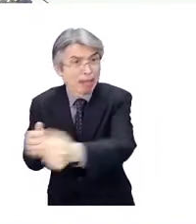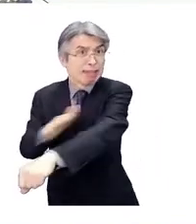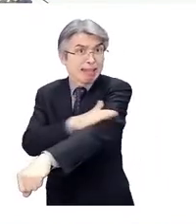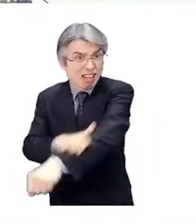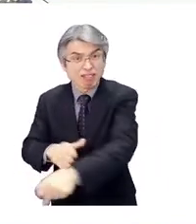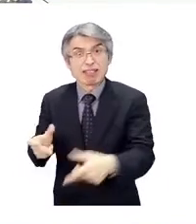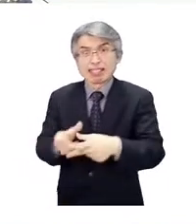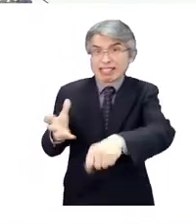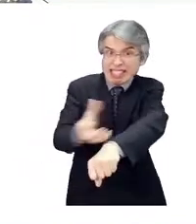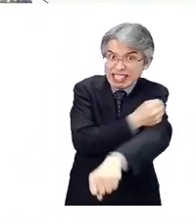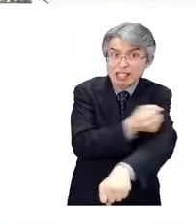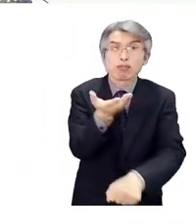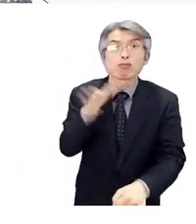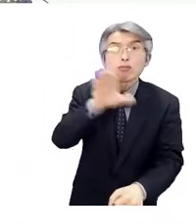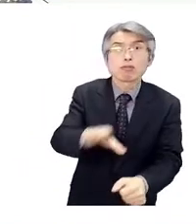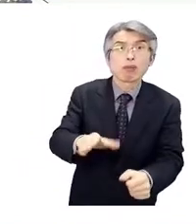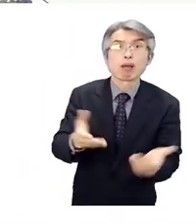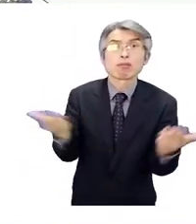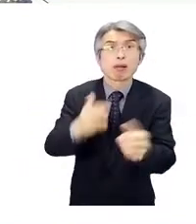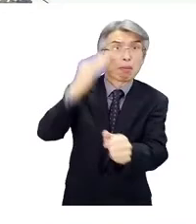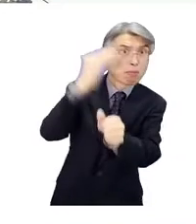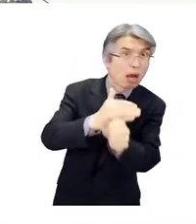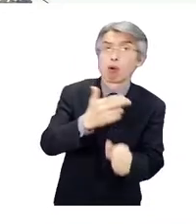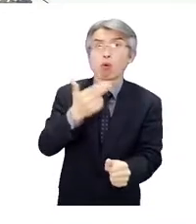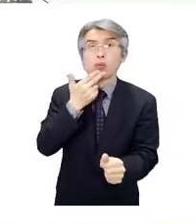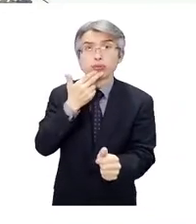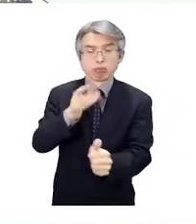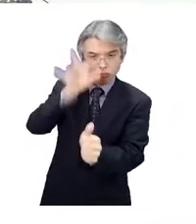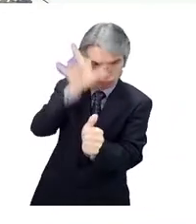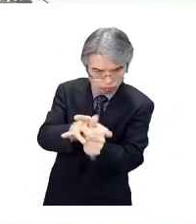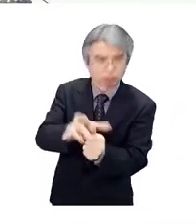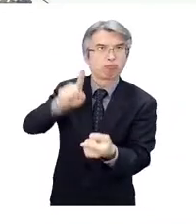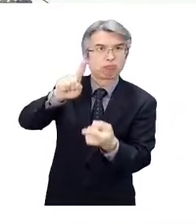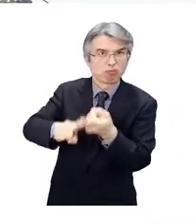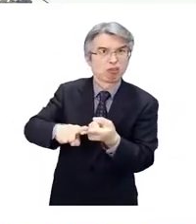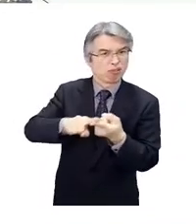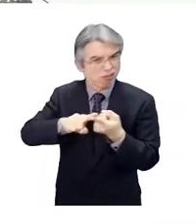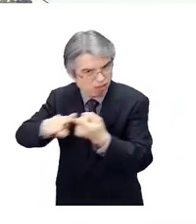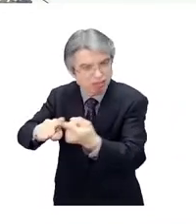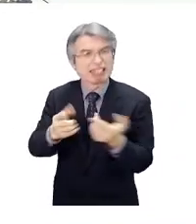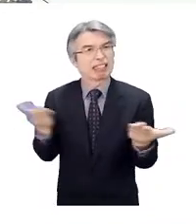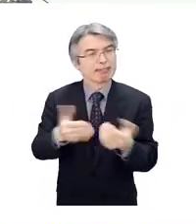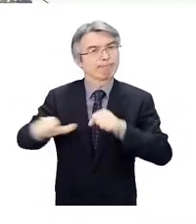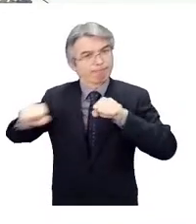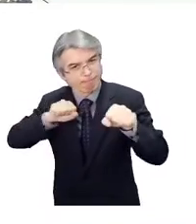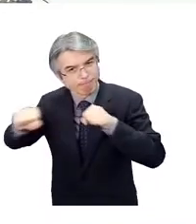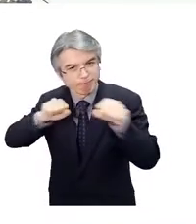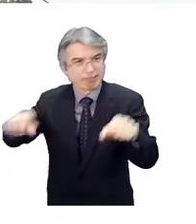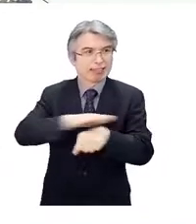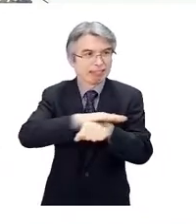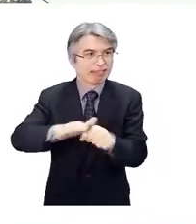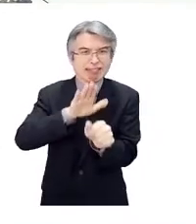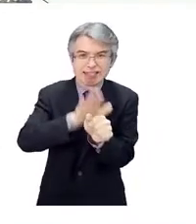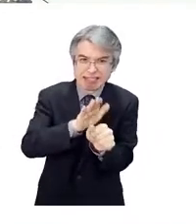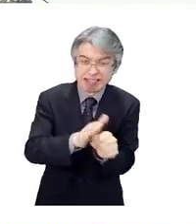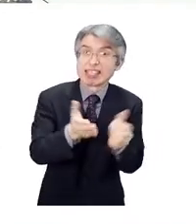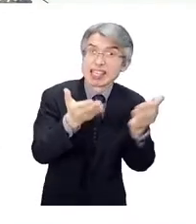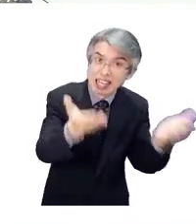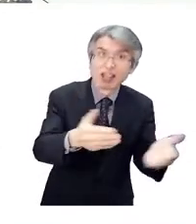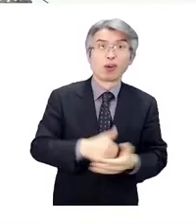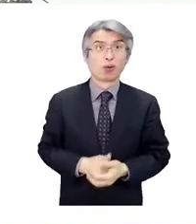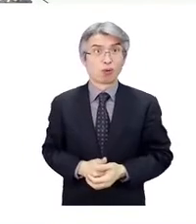수 있었는데요. 또한 공공 주도의 선제적인 방역 지원으로 중증장애인 근로자와 카페에 방문하는 고객